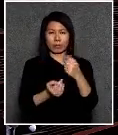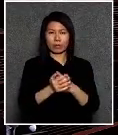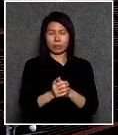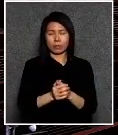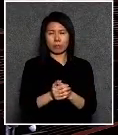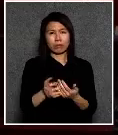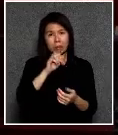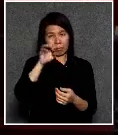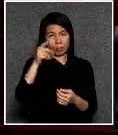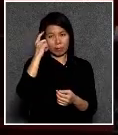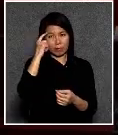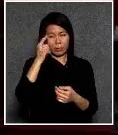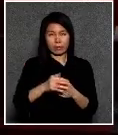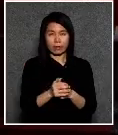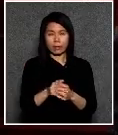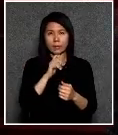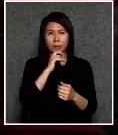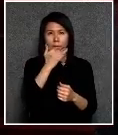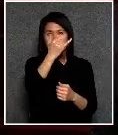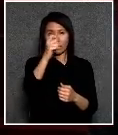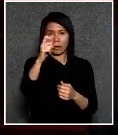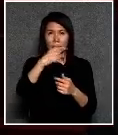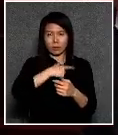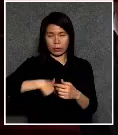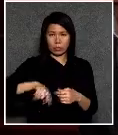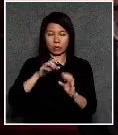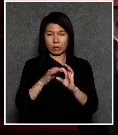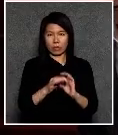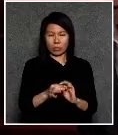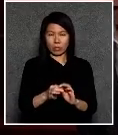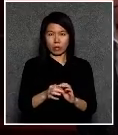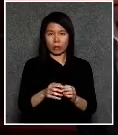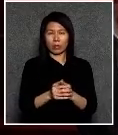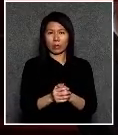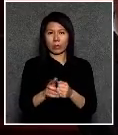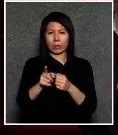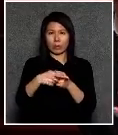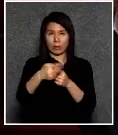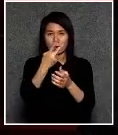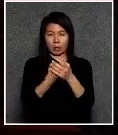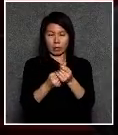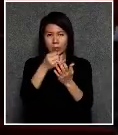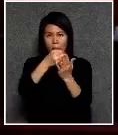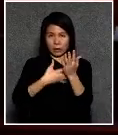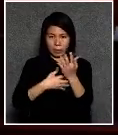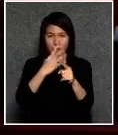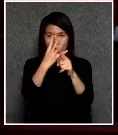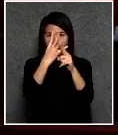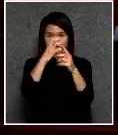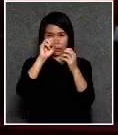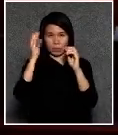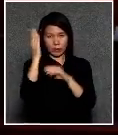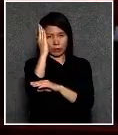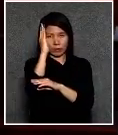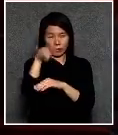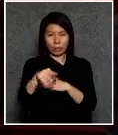俾佢聽咧，我哋有69個議員可以就呢一個第一個合併辯論14個總目發言嘅，